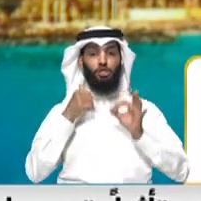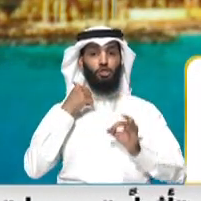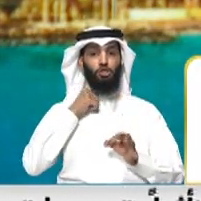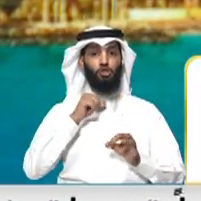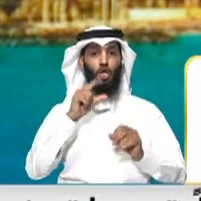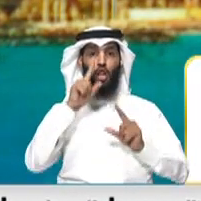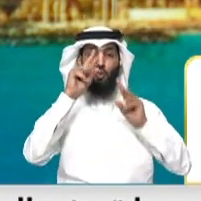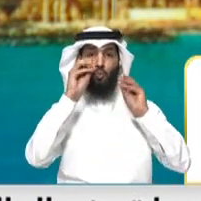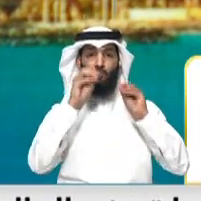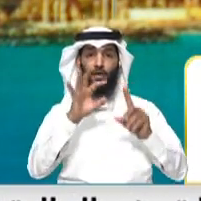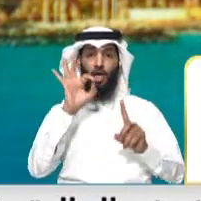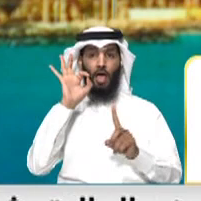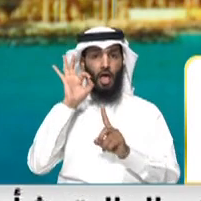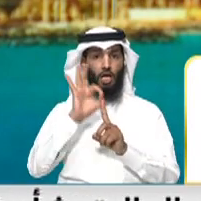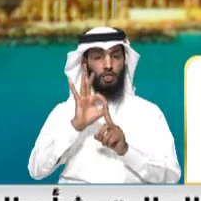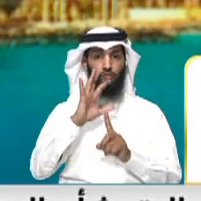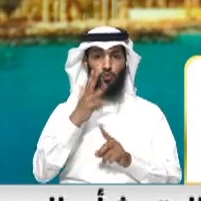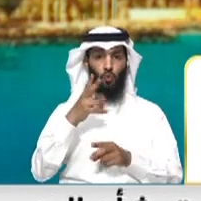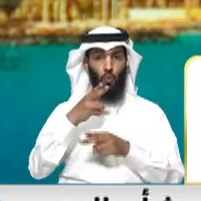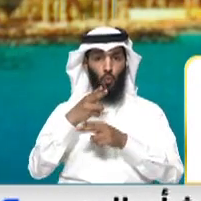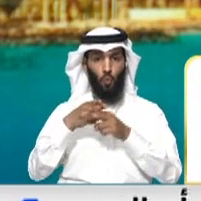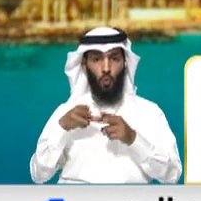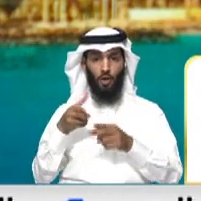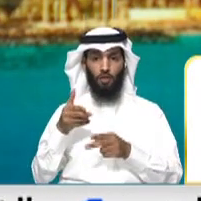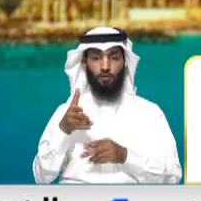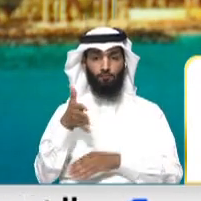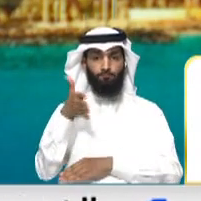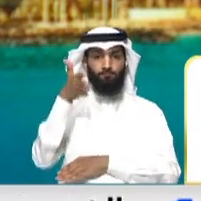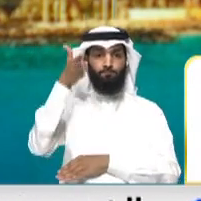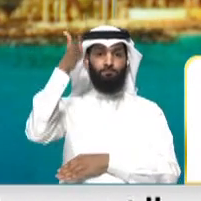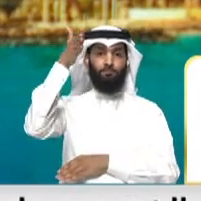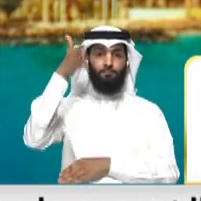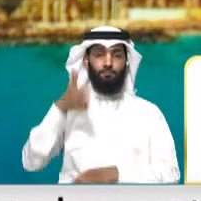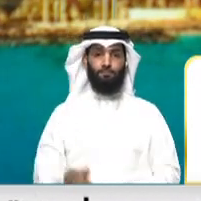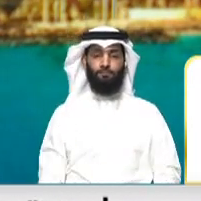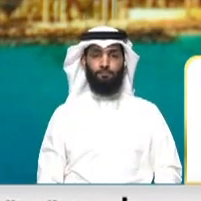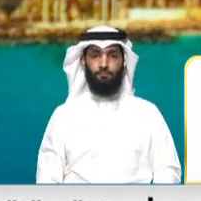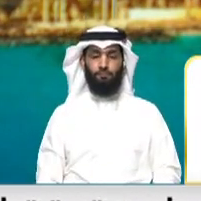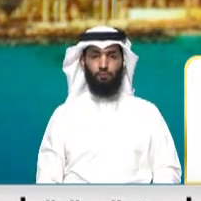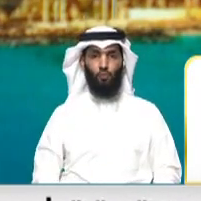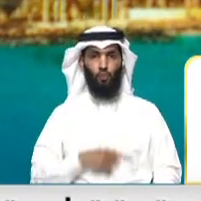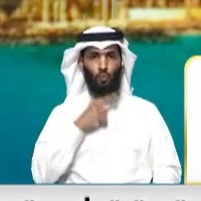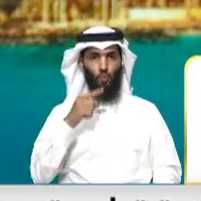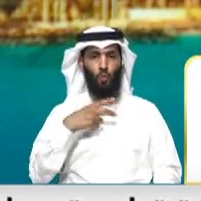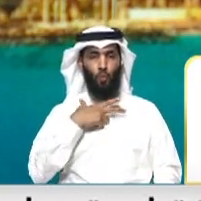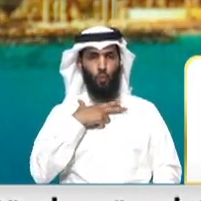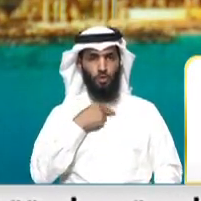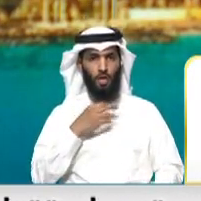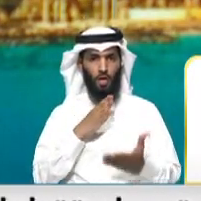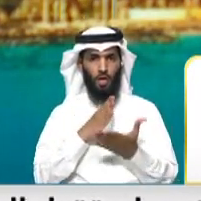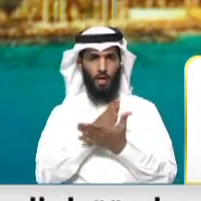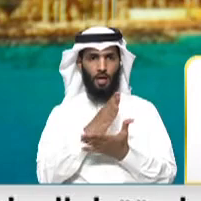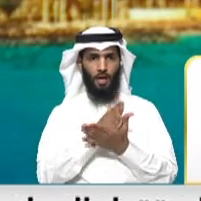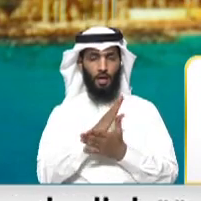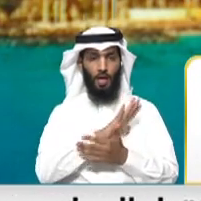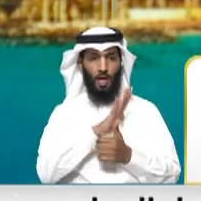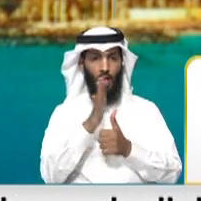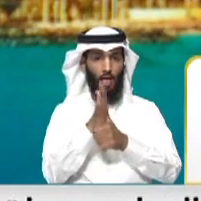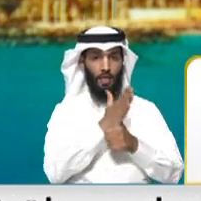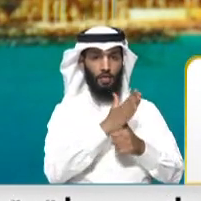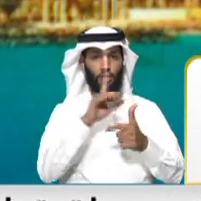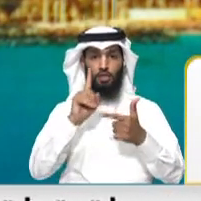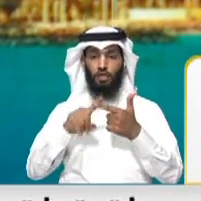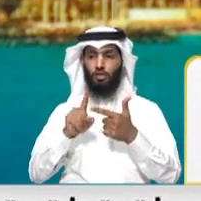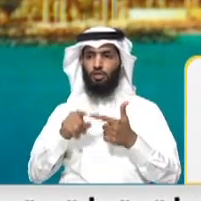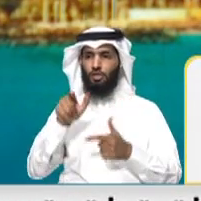لدولة الكويت ورفع رايتها عاليا في المحافل الدولية. كما التقى الوزير بدفعة الملتحقين الجدد